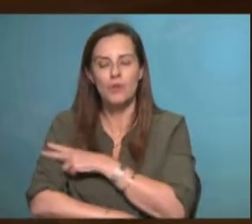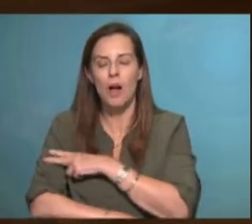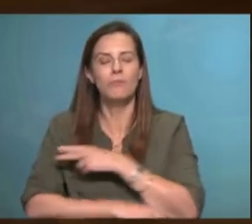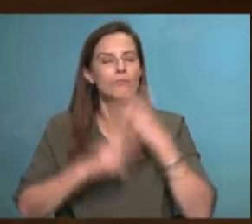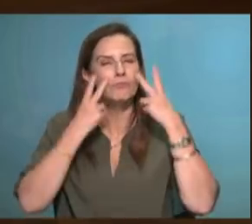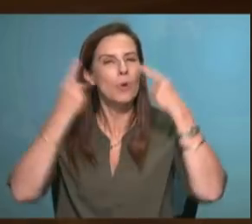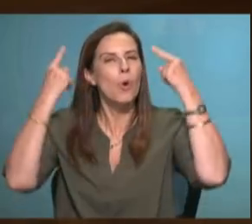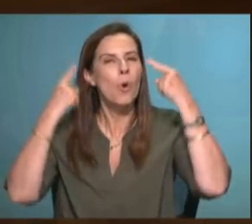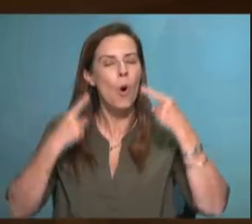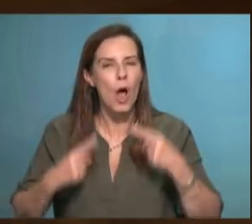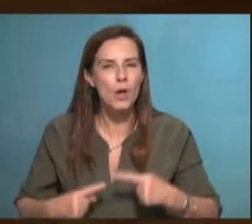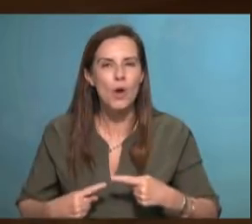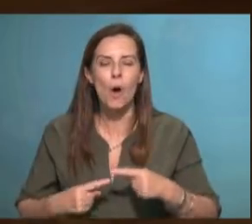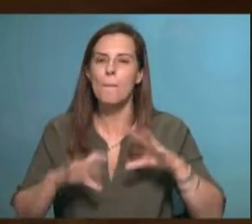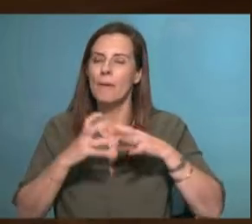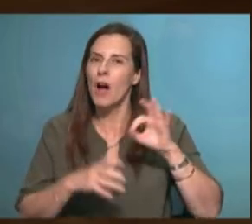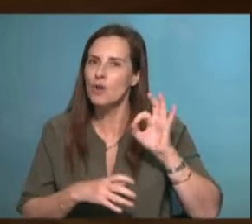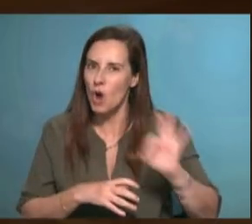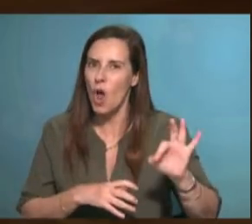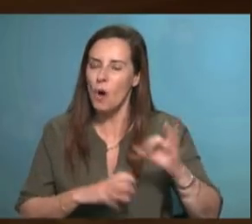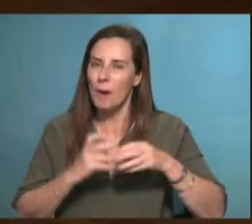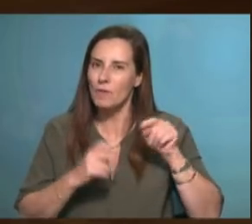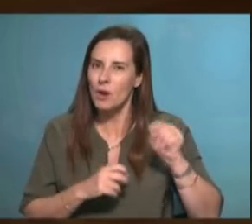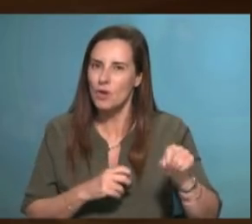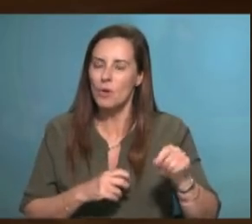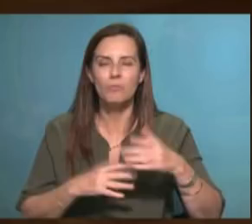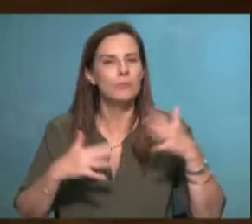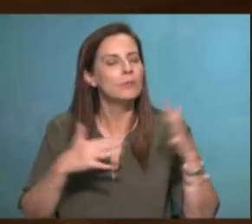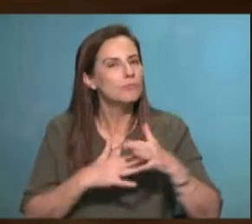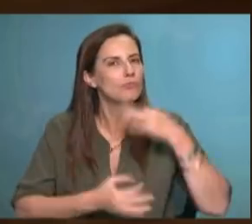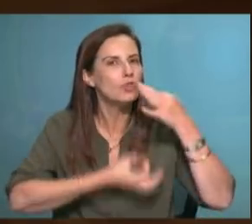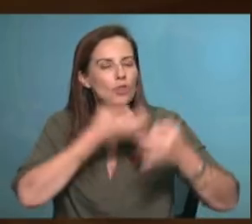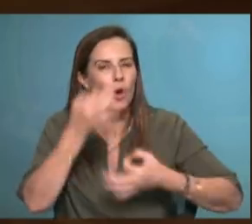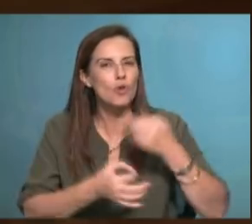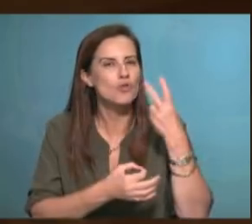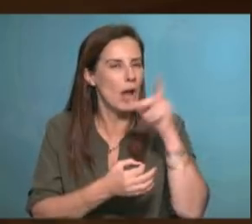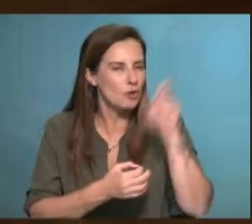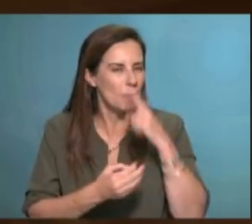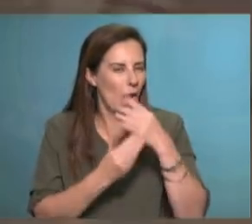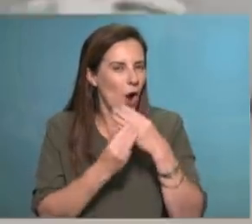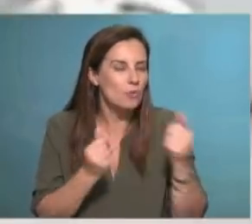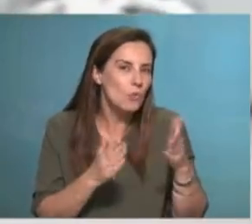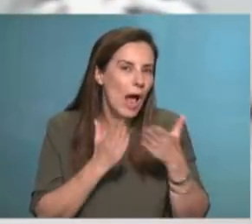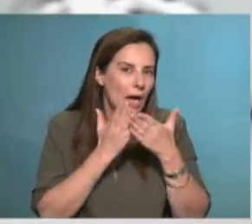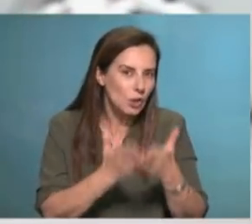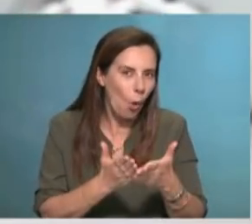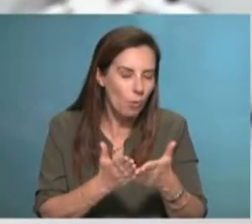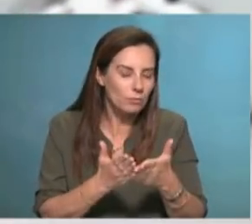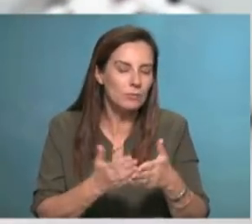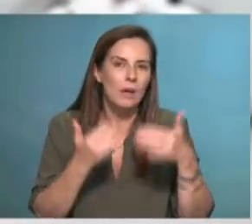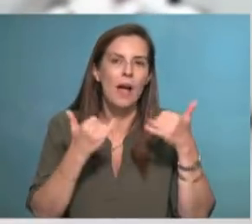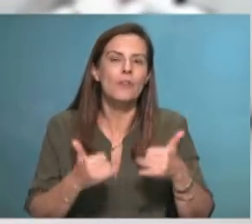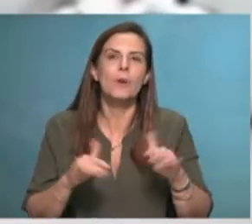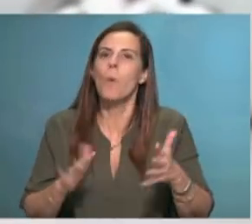היום בכפרו של המחבל הזה, תחקרו שני חשודים בסיוע לו, וכעת החשש